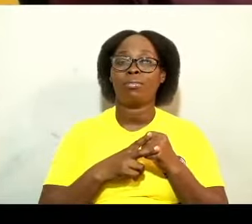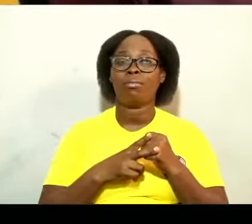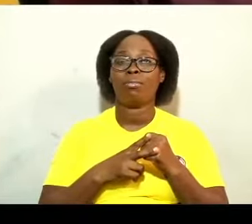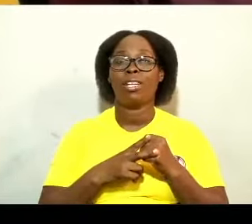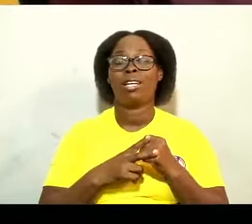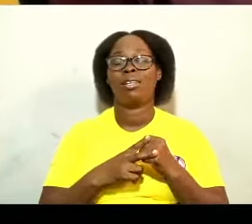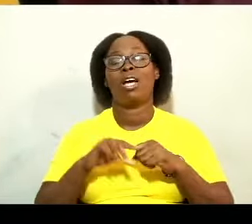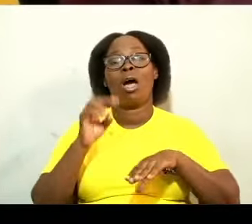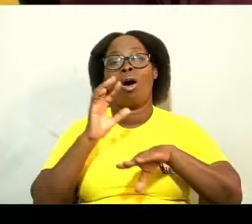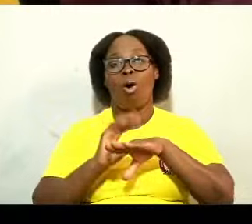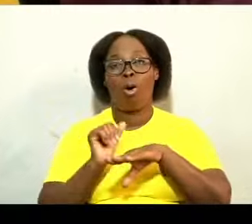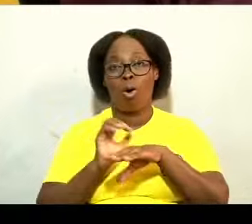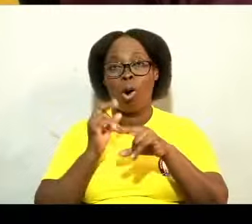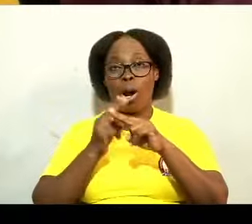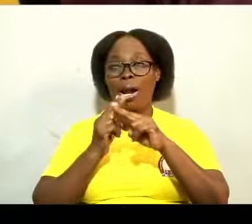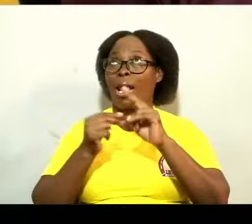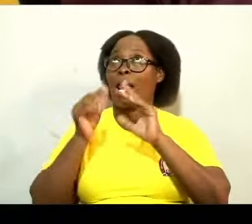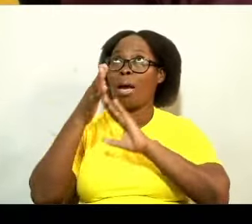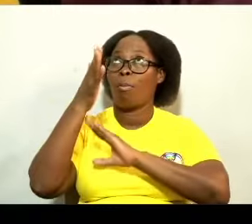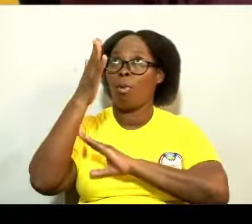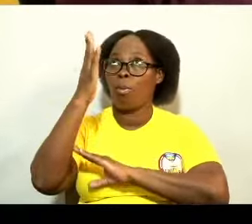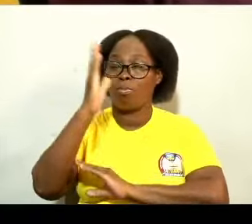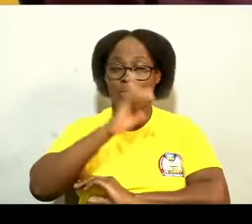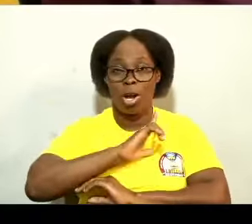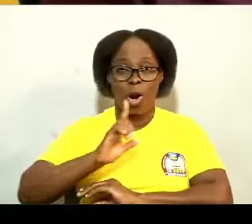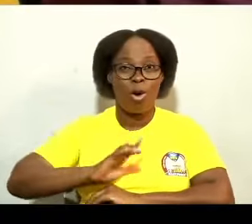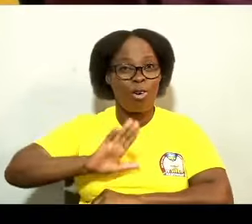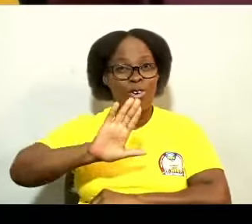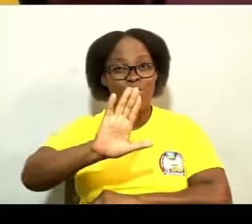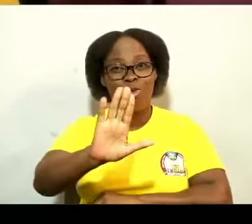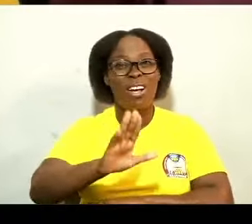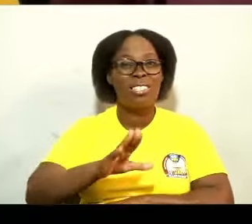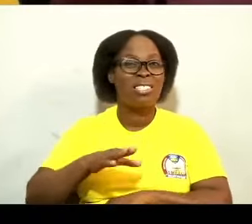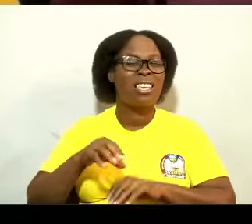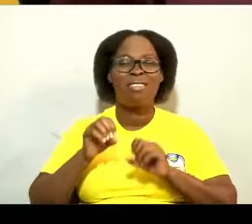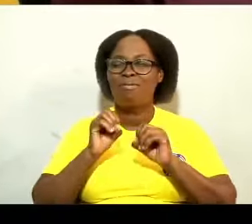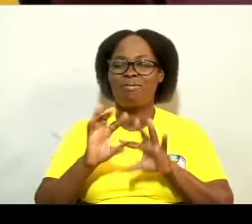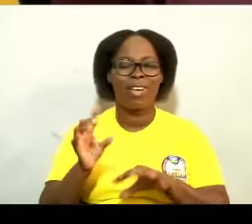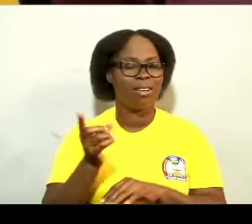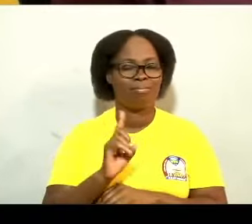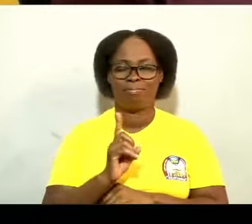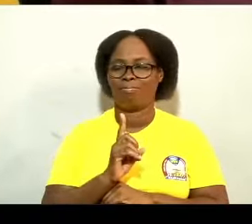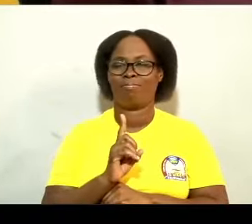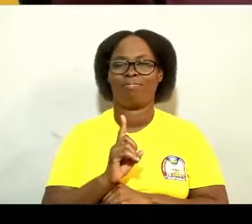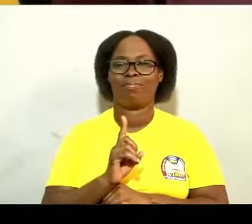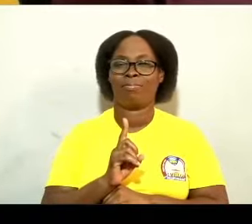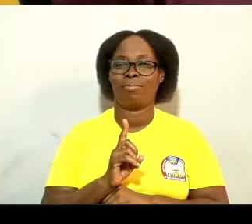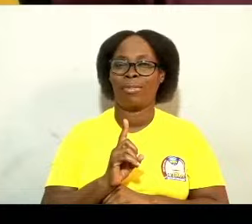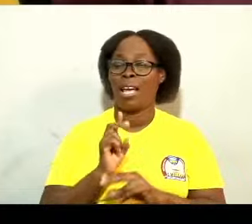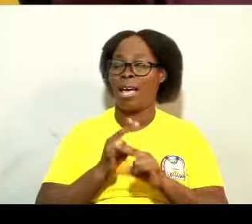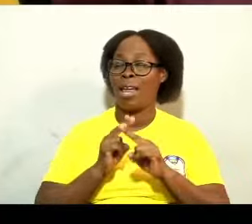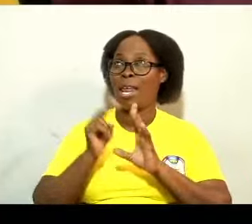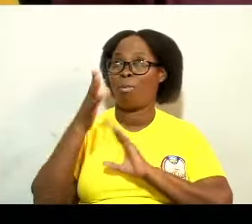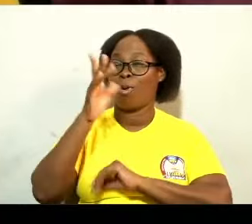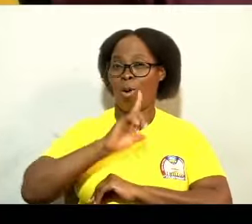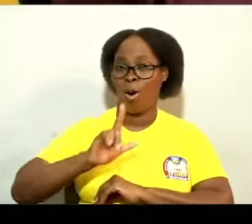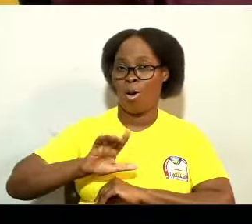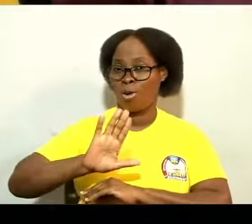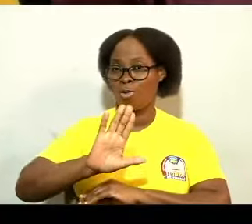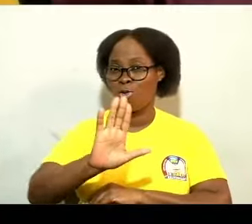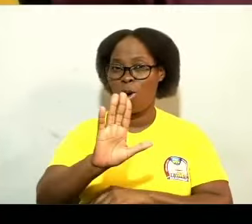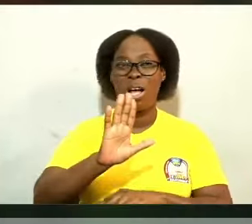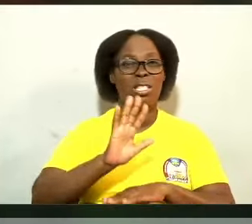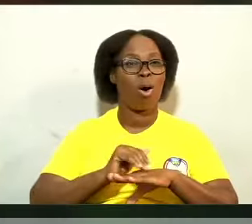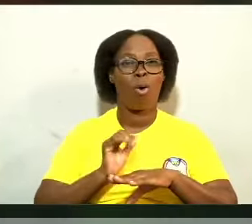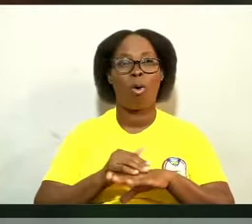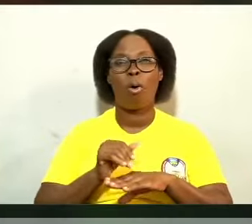Usilitaje bure jina la Bwana Mungu wako. Usilitaje bure jina la Bwana Mungu wako.